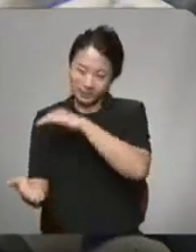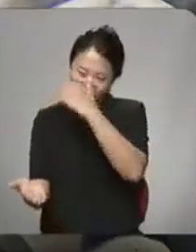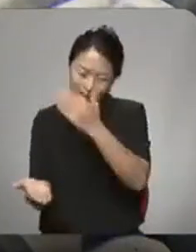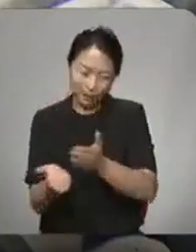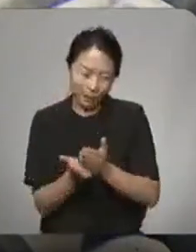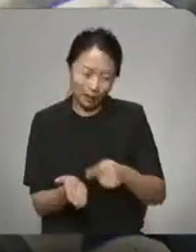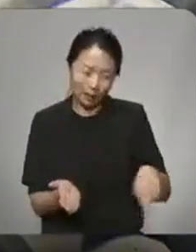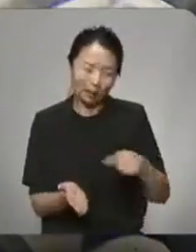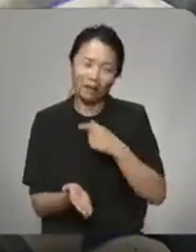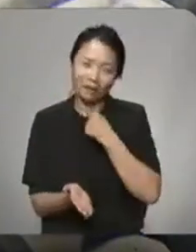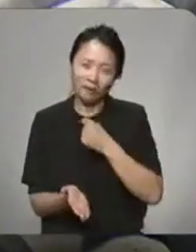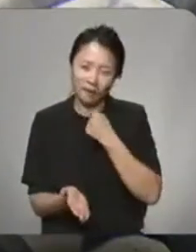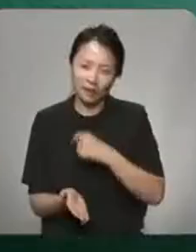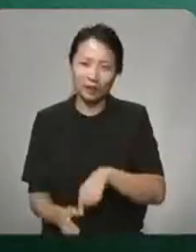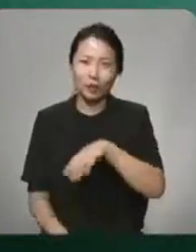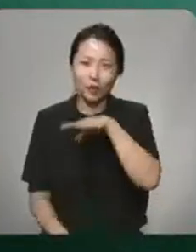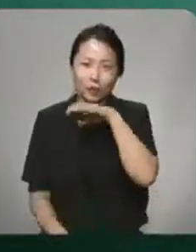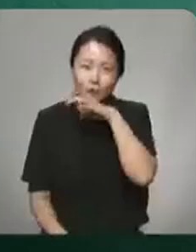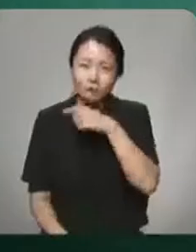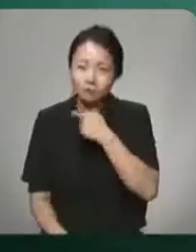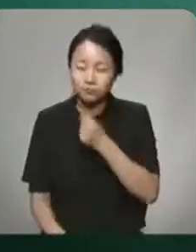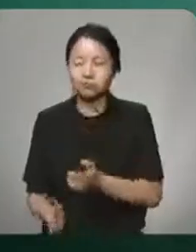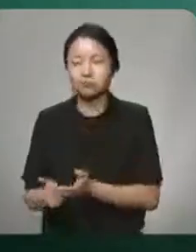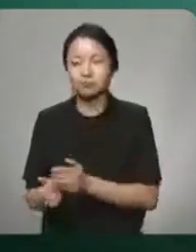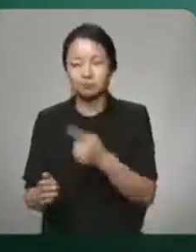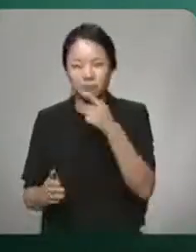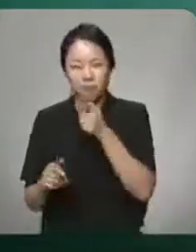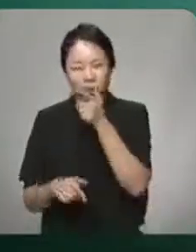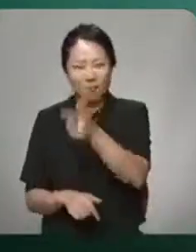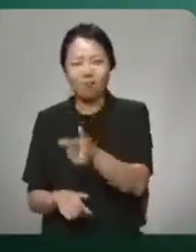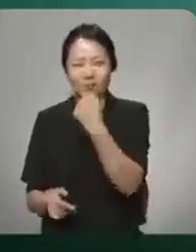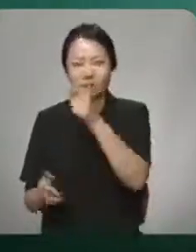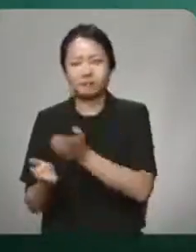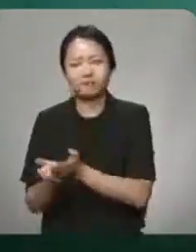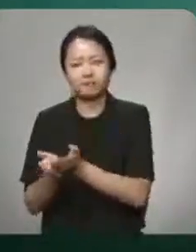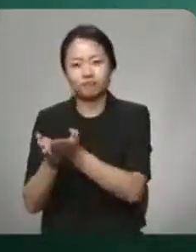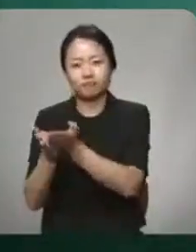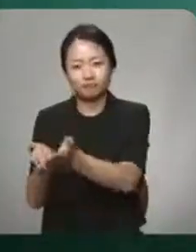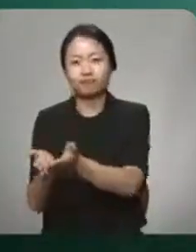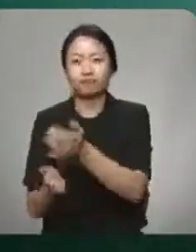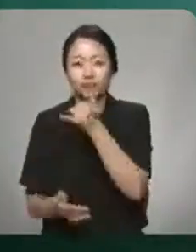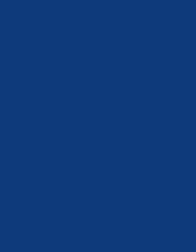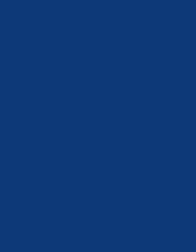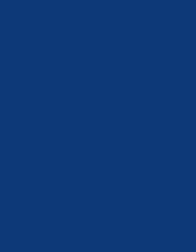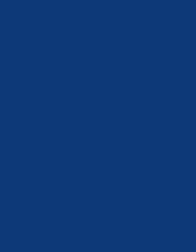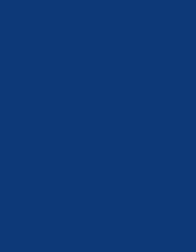어민들은 오징어를 찾아 먼 길을 떠나고 있습니다. KBS 뉴스 정상빈입니다.